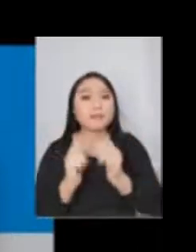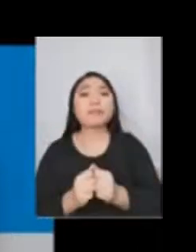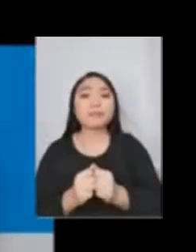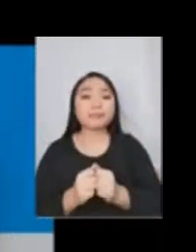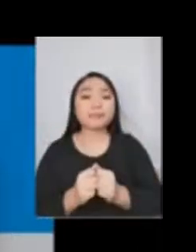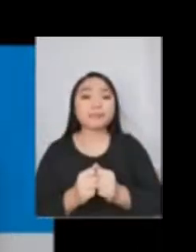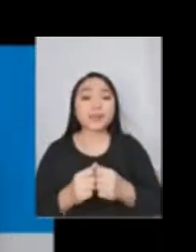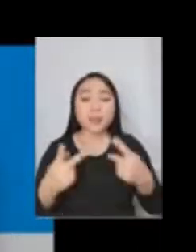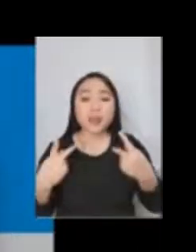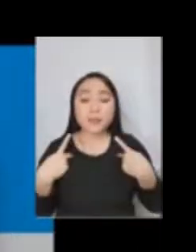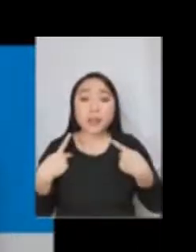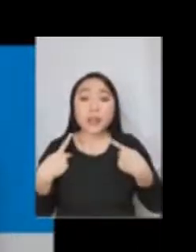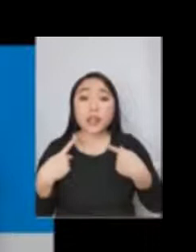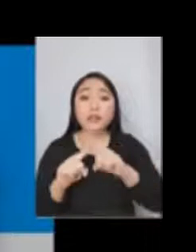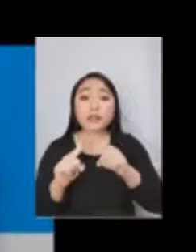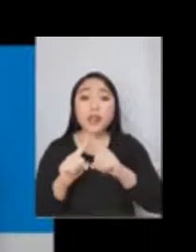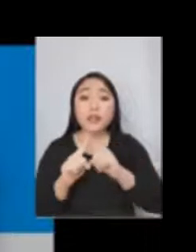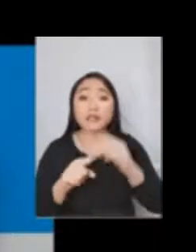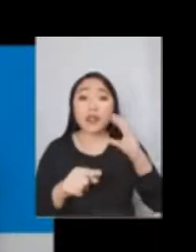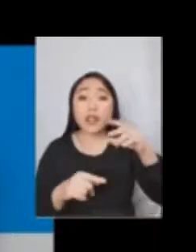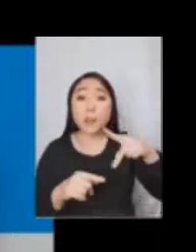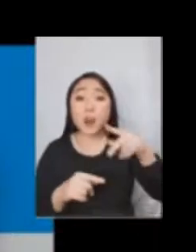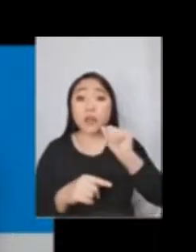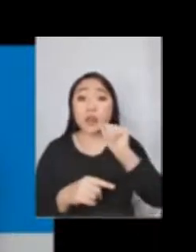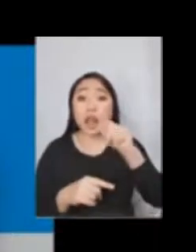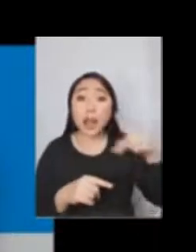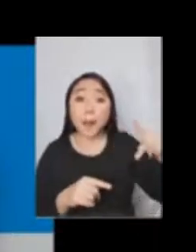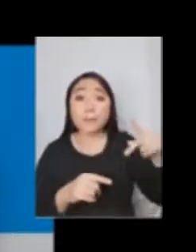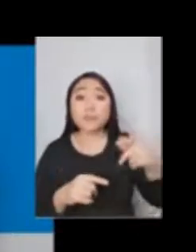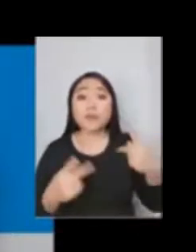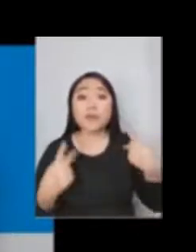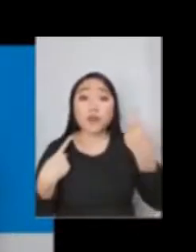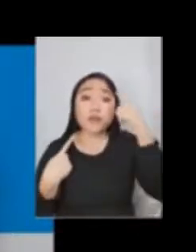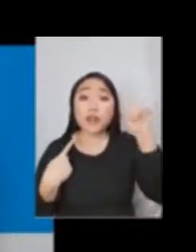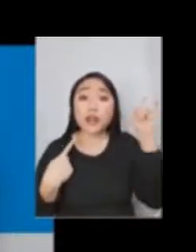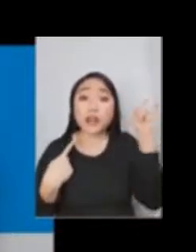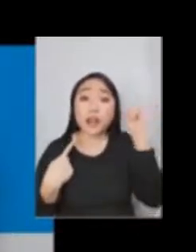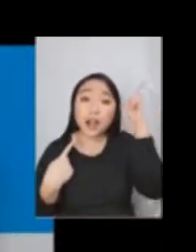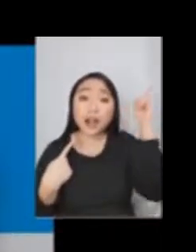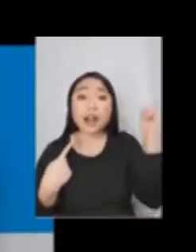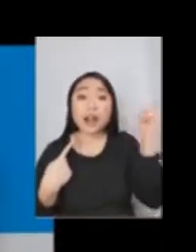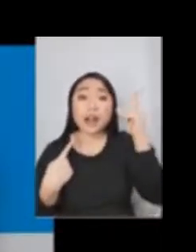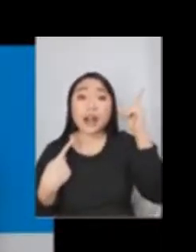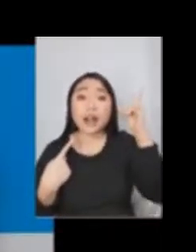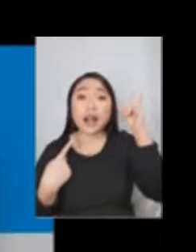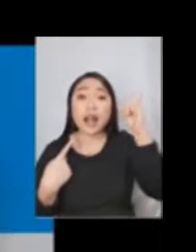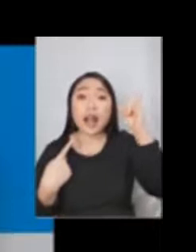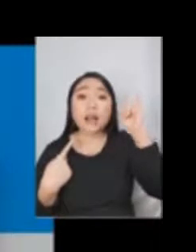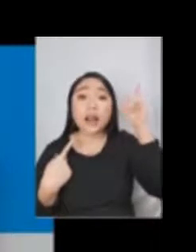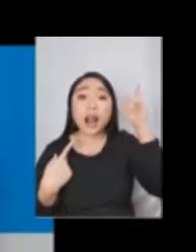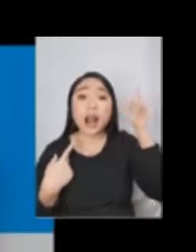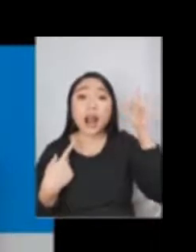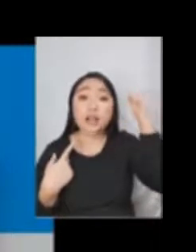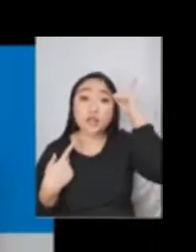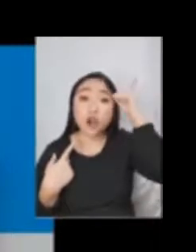isang locator app na pwede nating gamitin para malaman kung saan may malapit na installed Starbucks sites sa